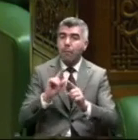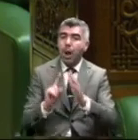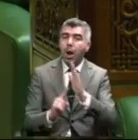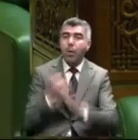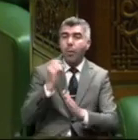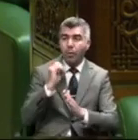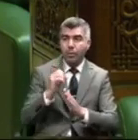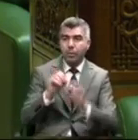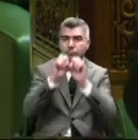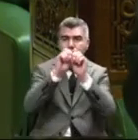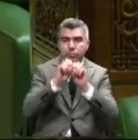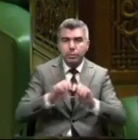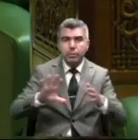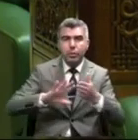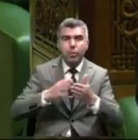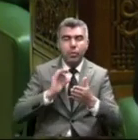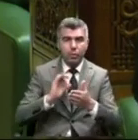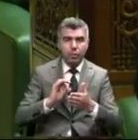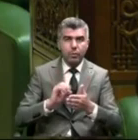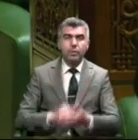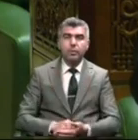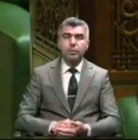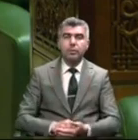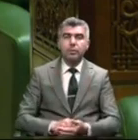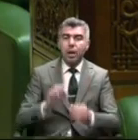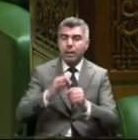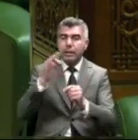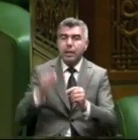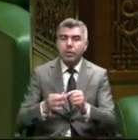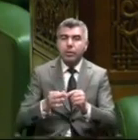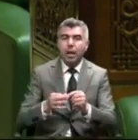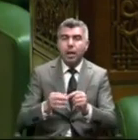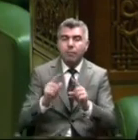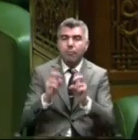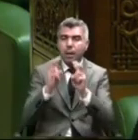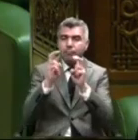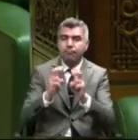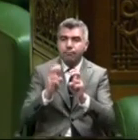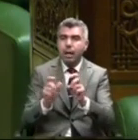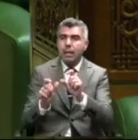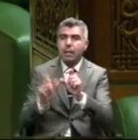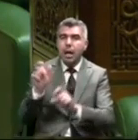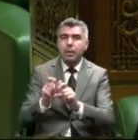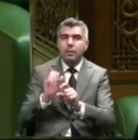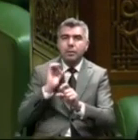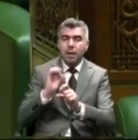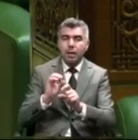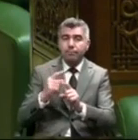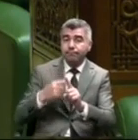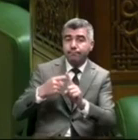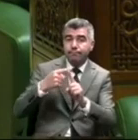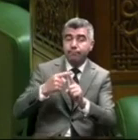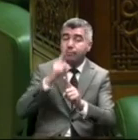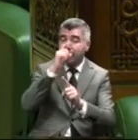بدلالها على جل المجالات مما نتج عنها ضعف القدره الشرائيه للمواطنين وزياده التكاليف الانتاج